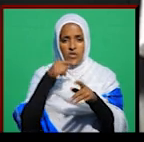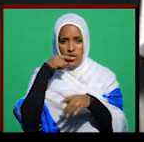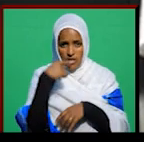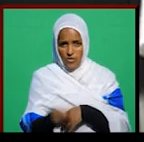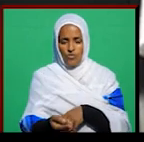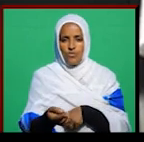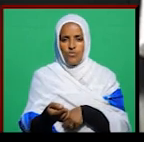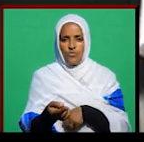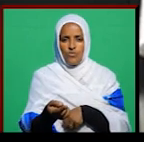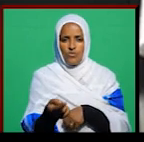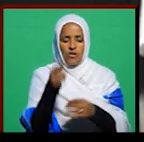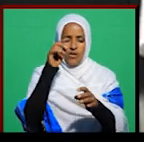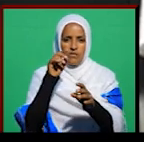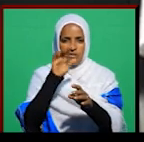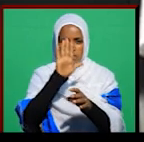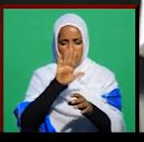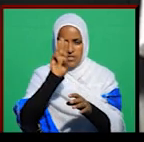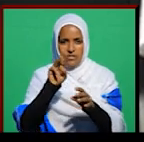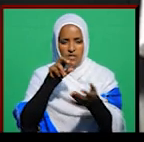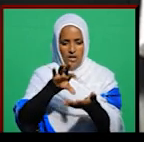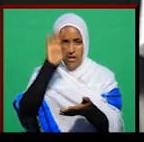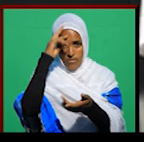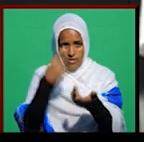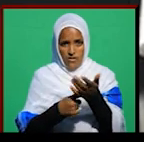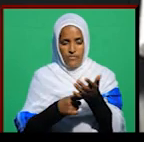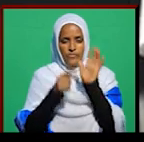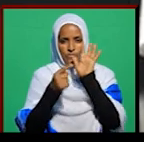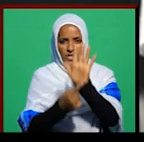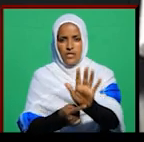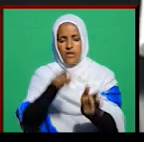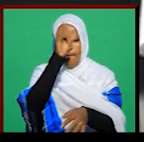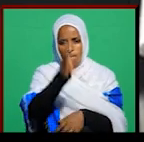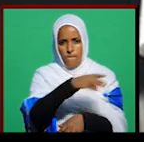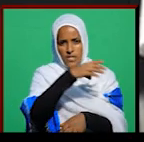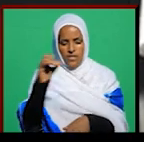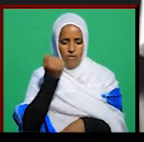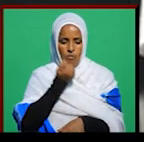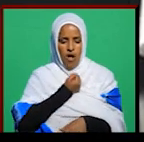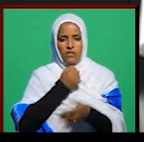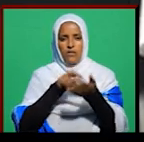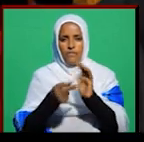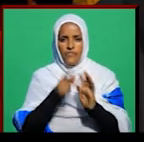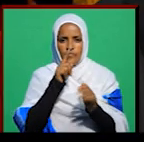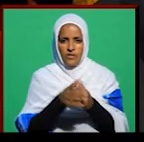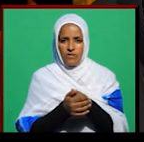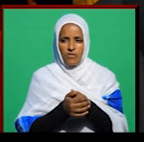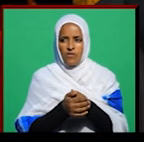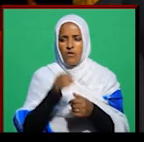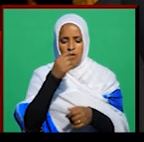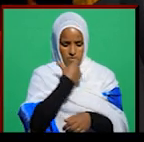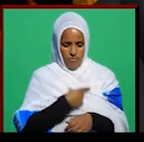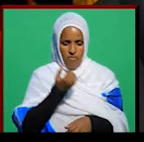አሁን ከጠቀስኩልህ ግስ የተገኘ ሲሆን፣ ማእተብ ማለት ምልክት፣ መስቀል፣ ማህተም ማለት ነው።